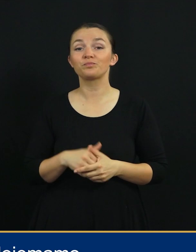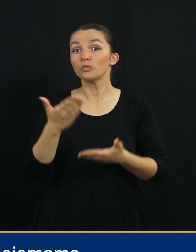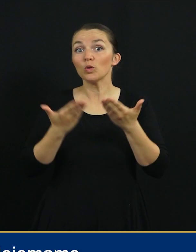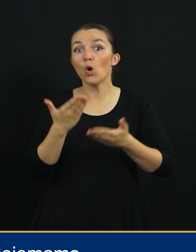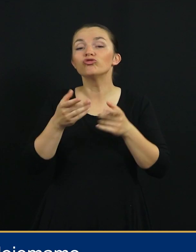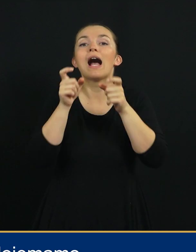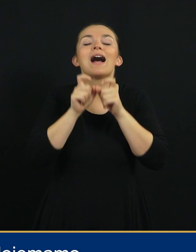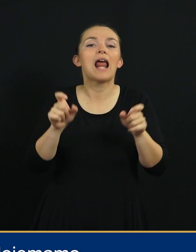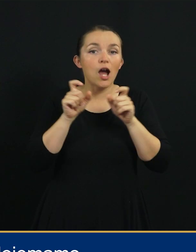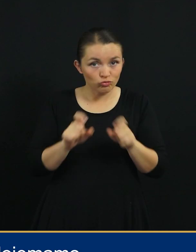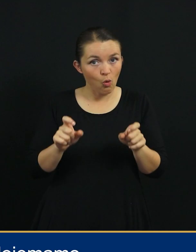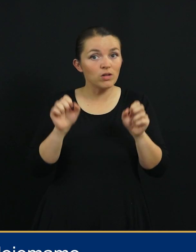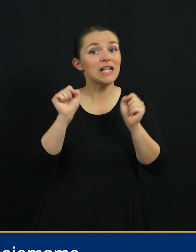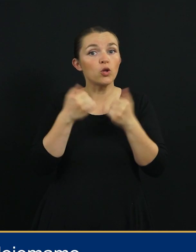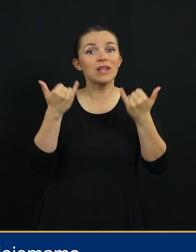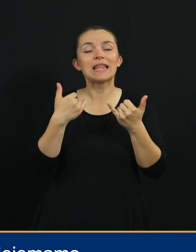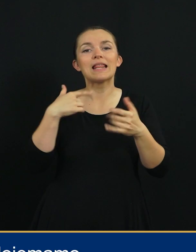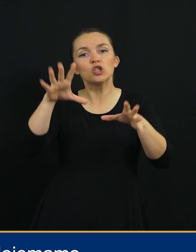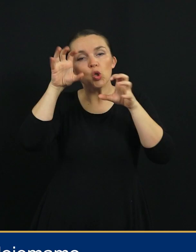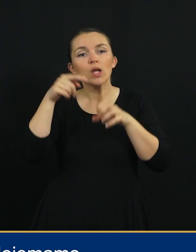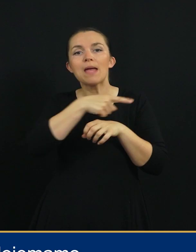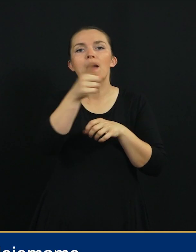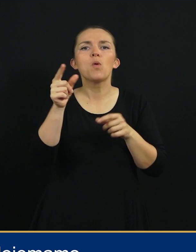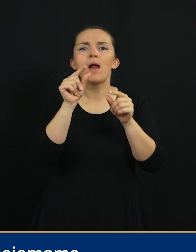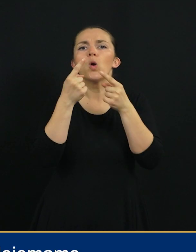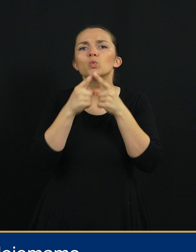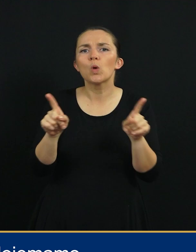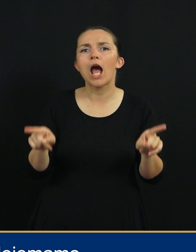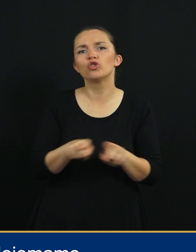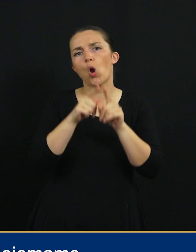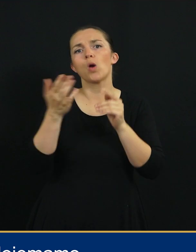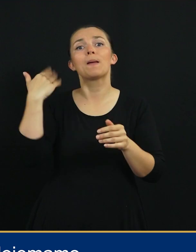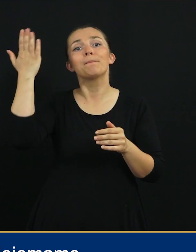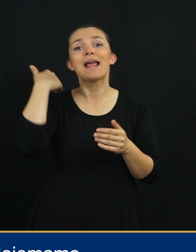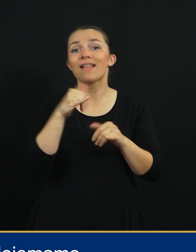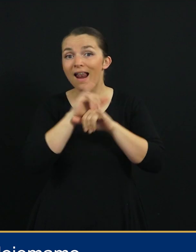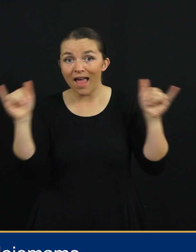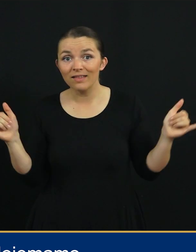Morda je razlog za to, da jih danes dojemamo nekoliko drugače kot pred leti,